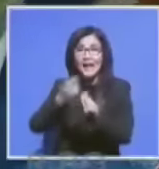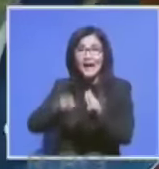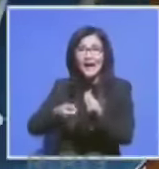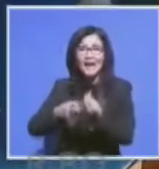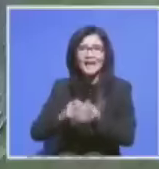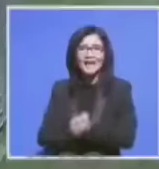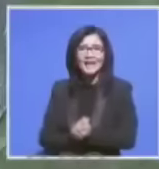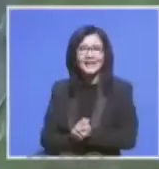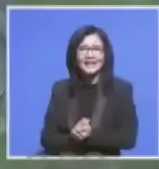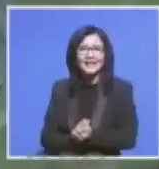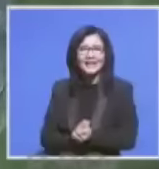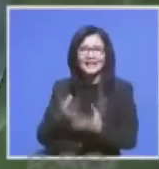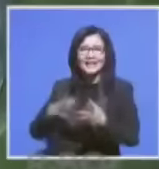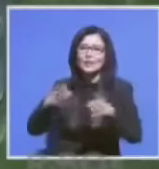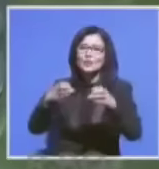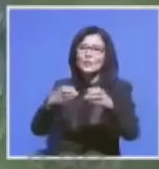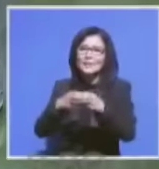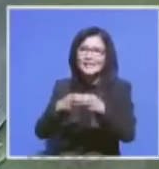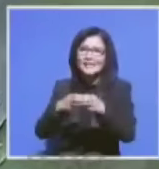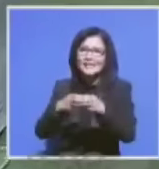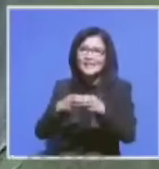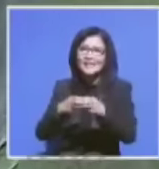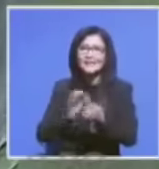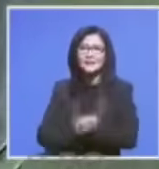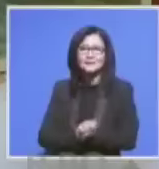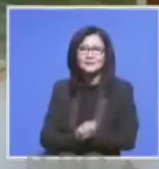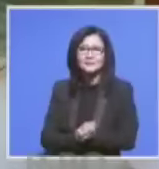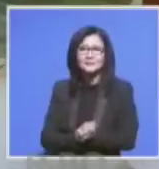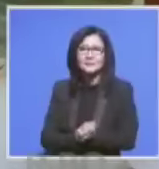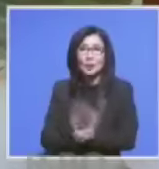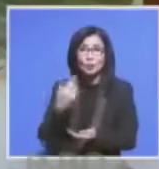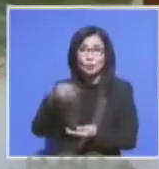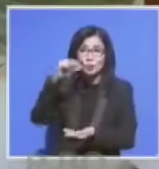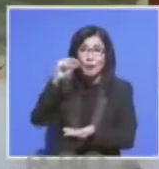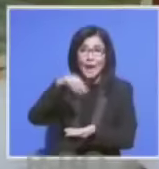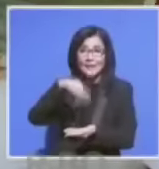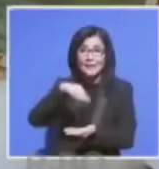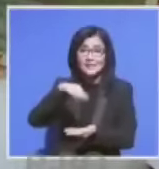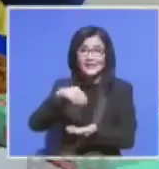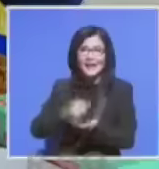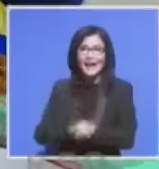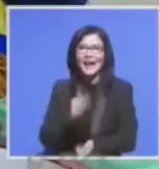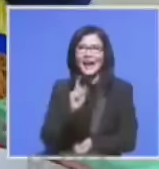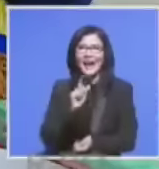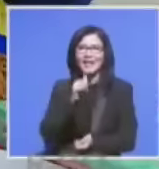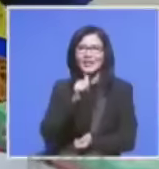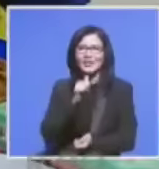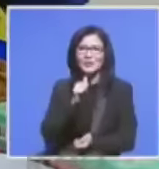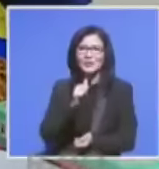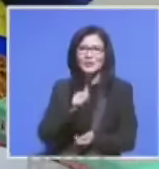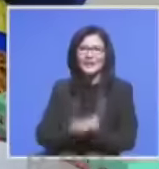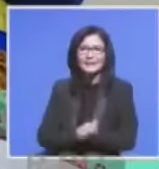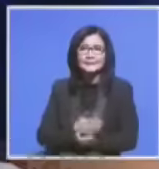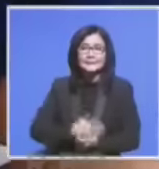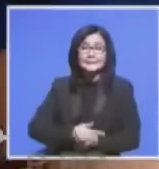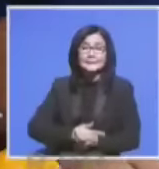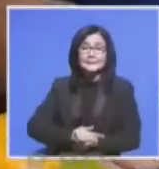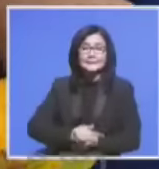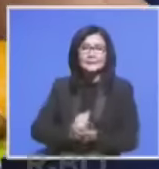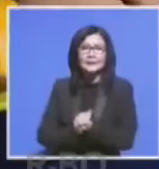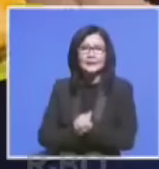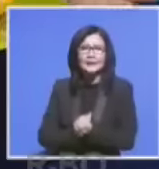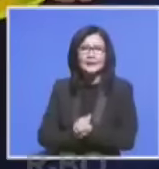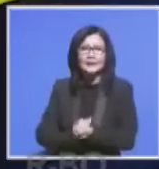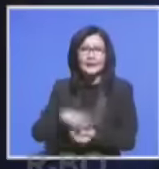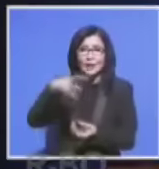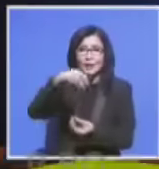ukuran diameter yang lebih kecil. Untuk toppingnya, wih ini nih yang bikin saya makin lapar.